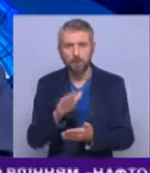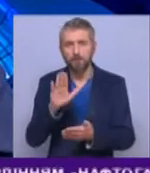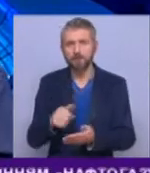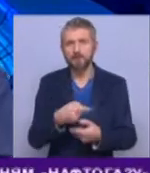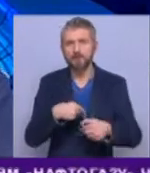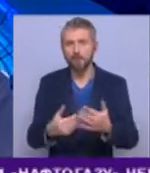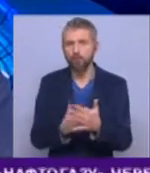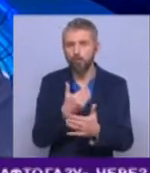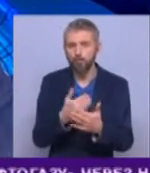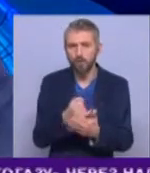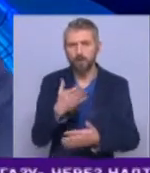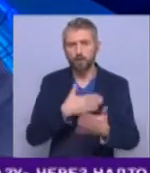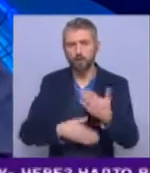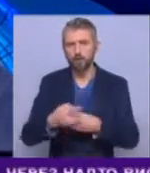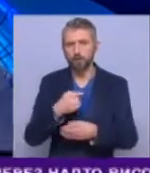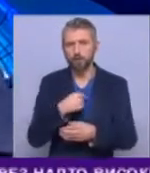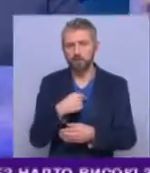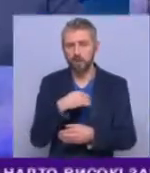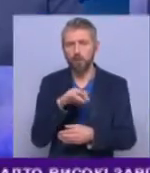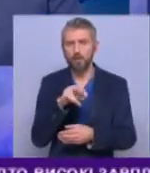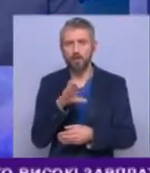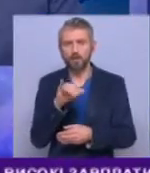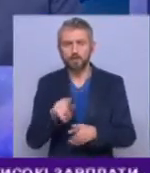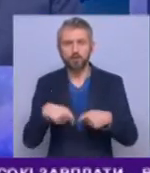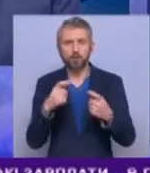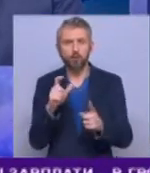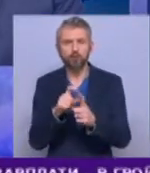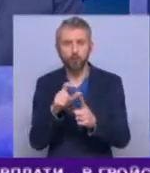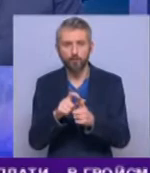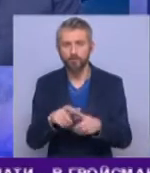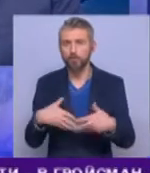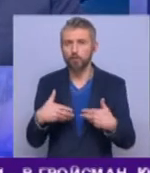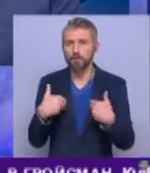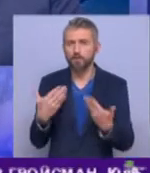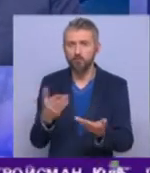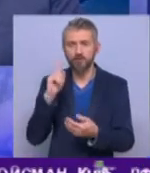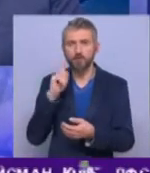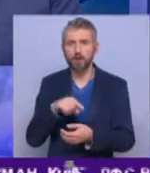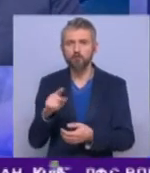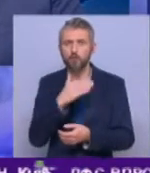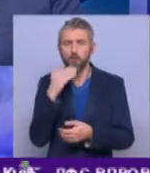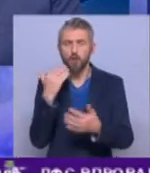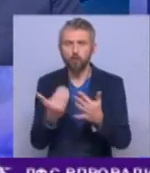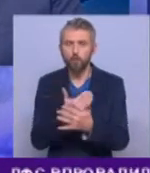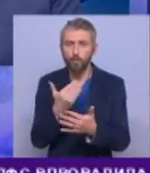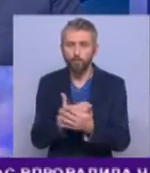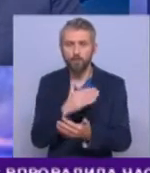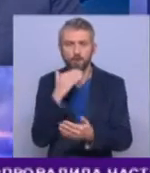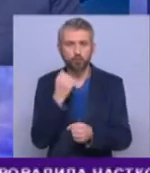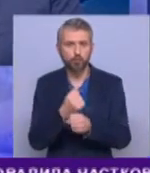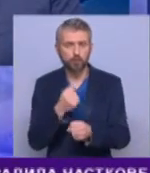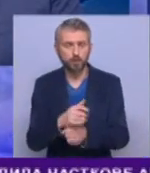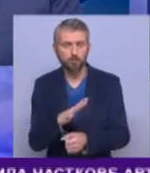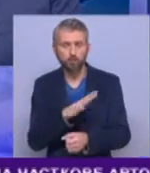нас новини. І з задоволенням я Олексії Кіпкало передаю слово. Олекса, добрий вечір. Я знаю, що багато новин, багато роботи